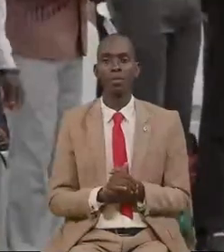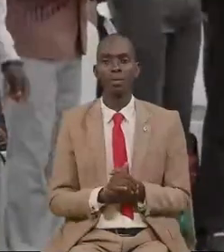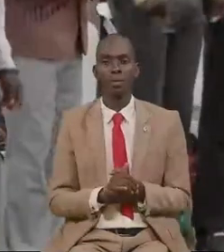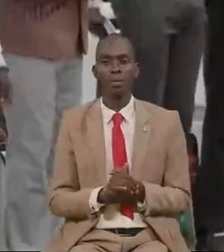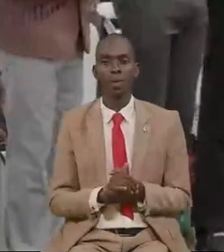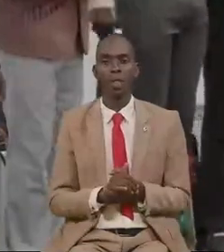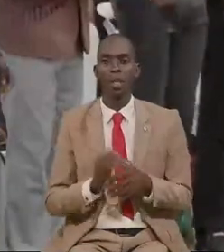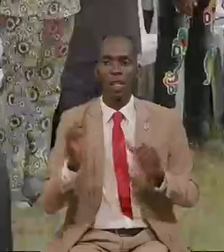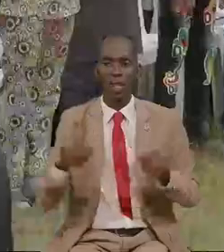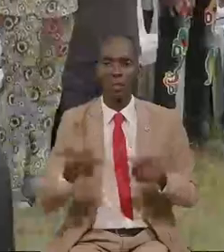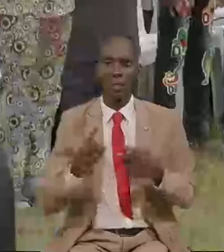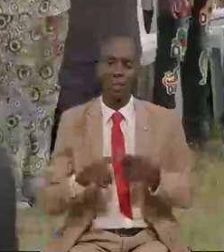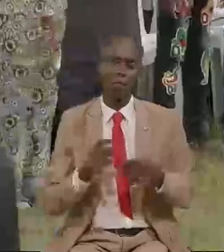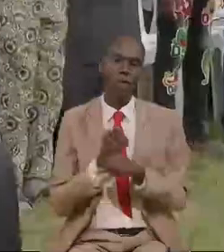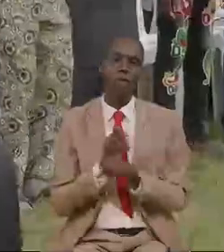capable de sauver,